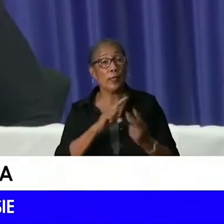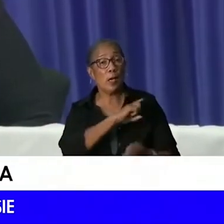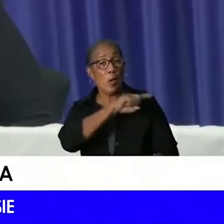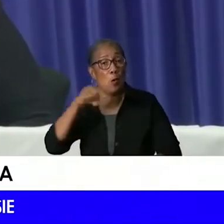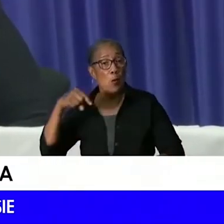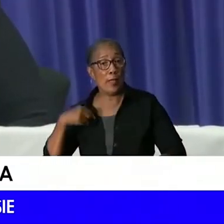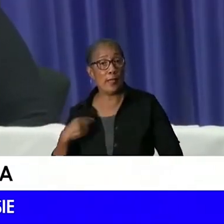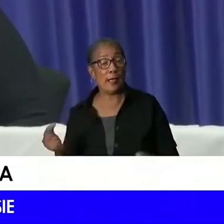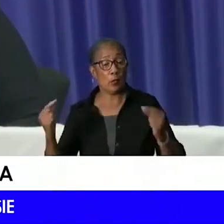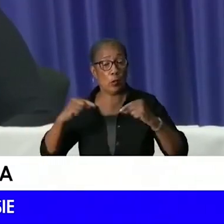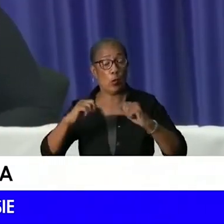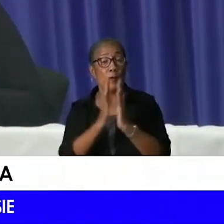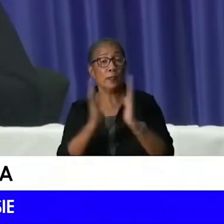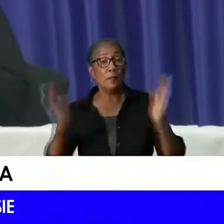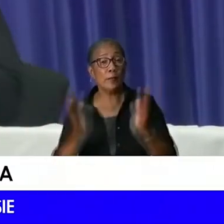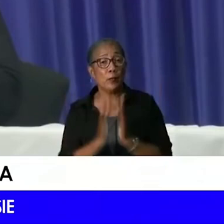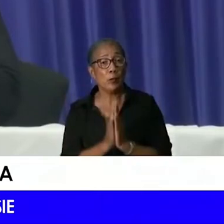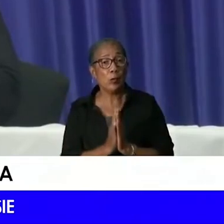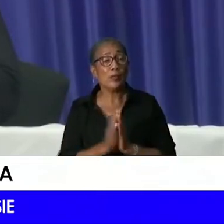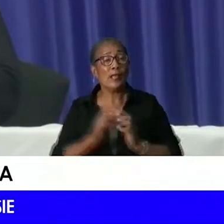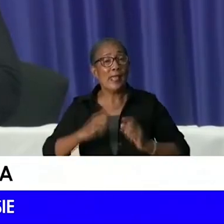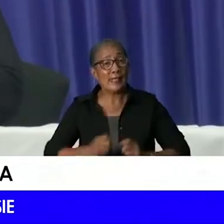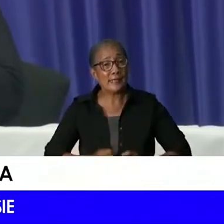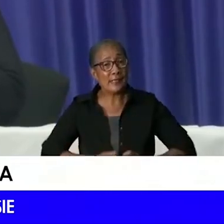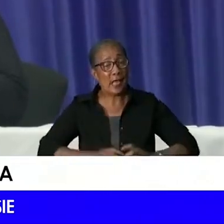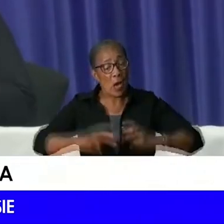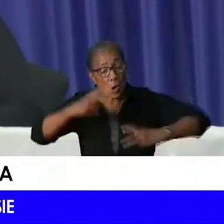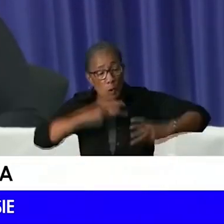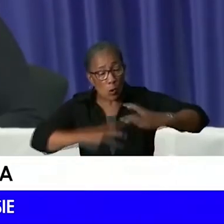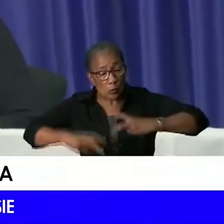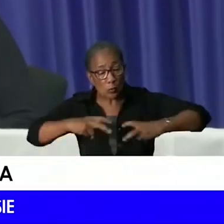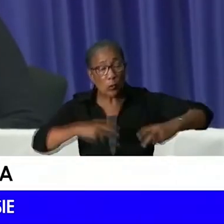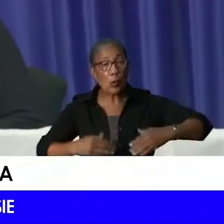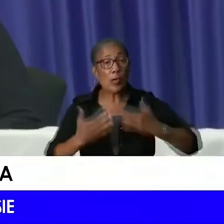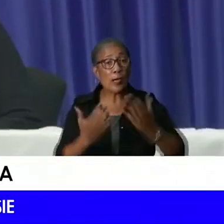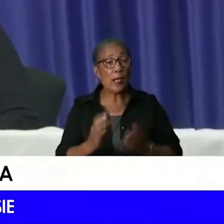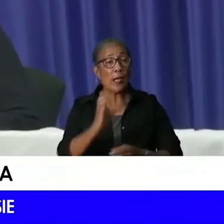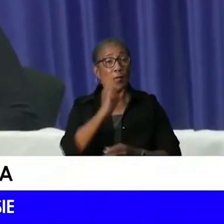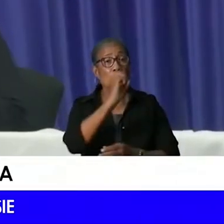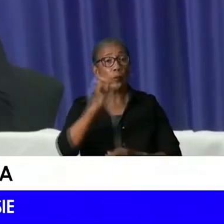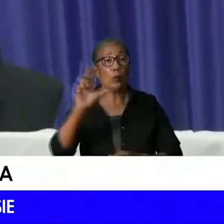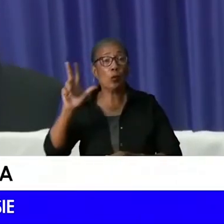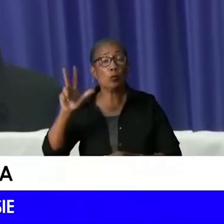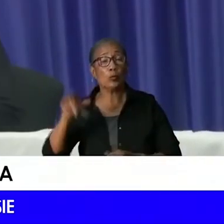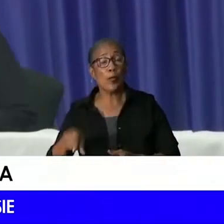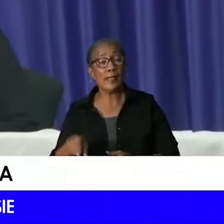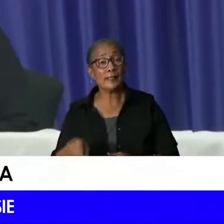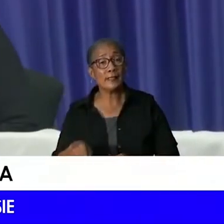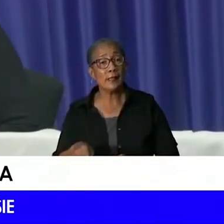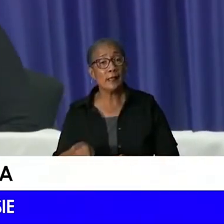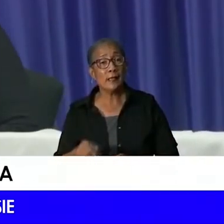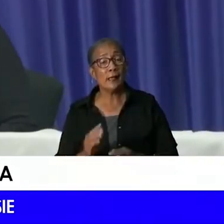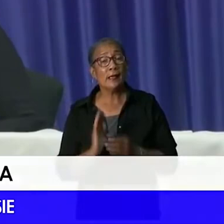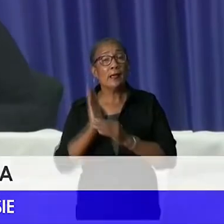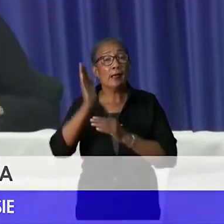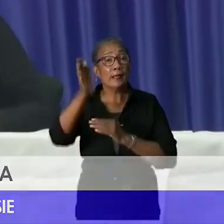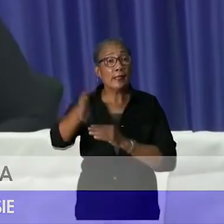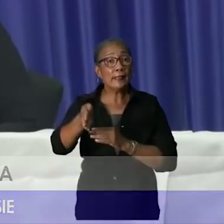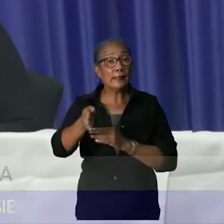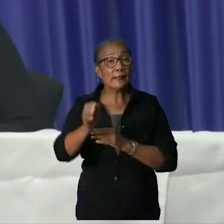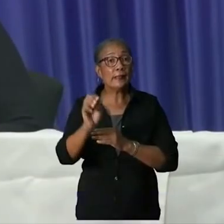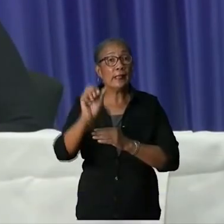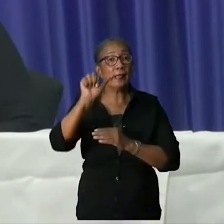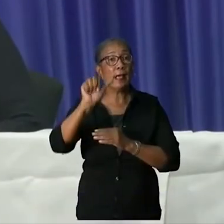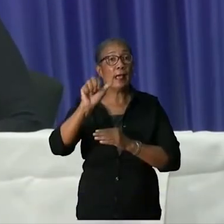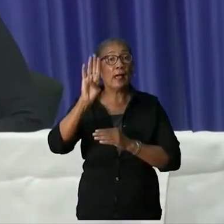in de komende periode extra controleposten opzetten aan de Oost-West-verbinding, zowel richting Albina